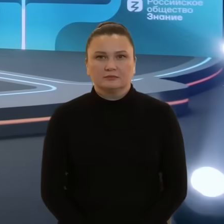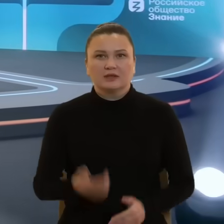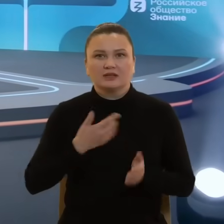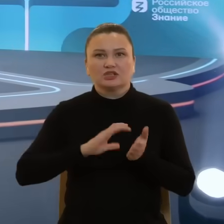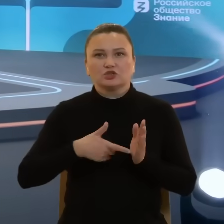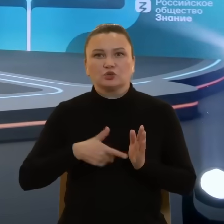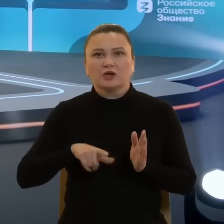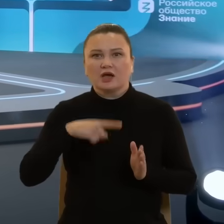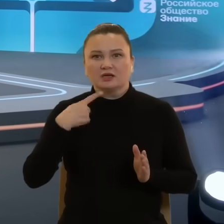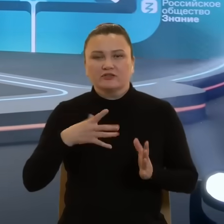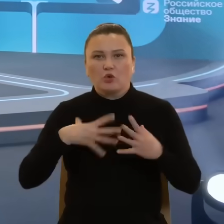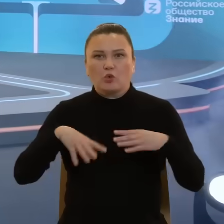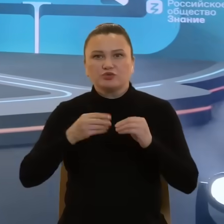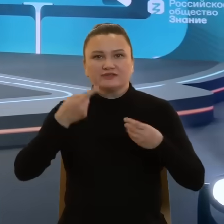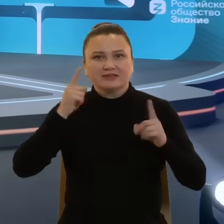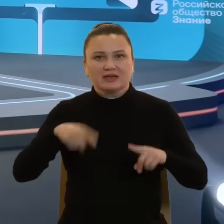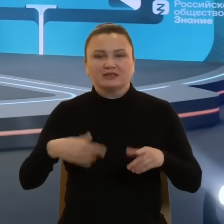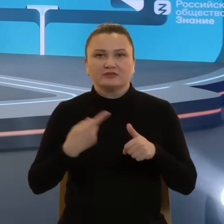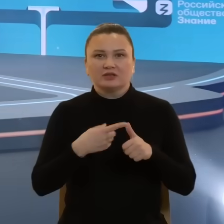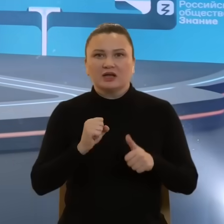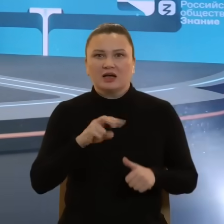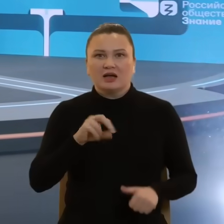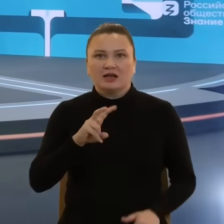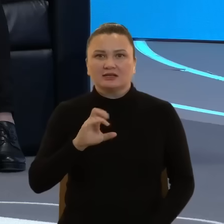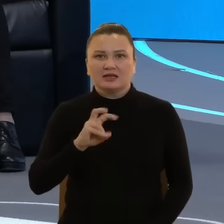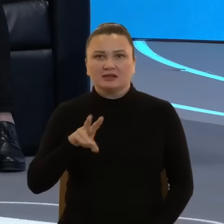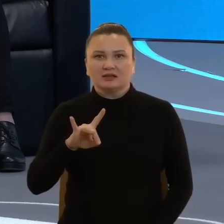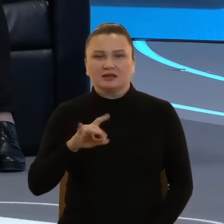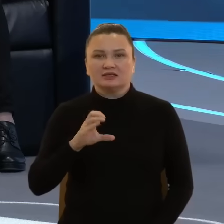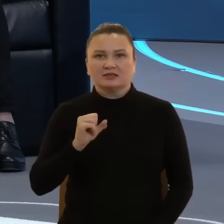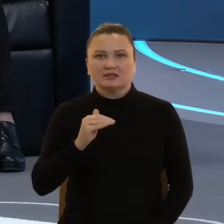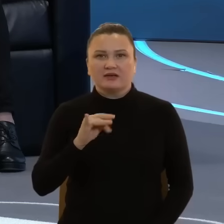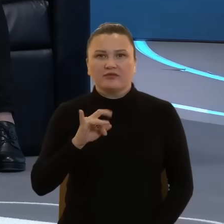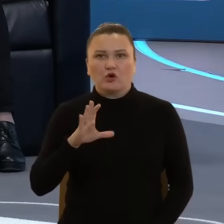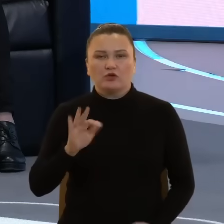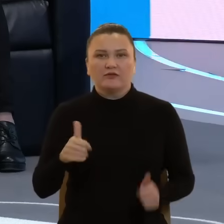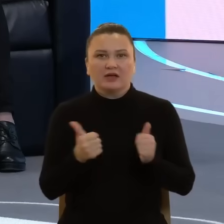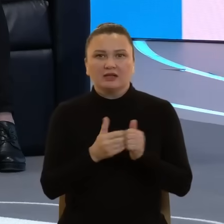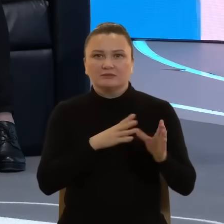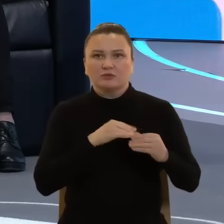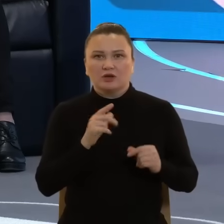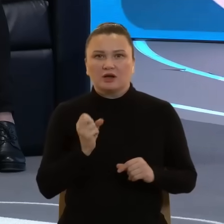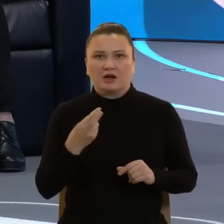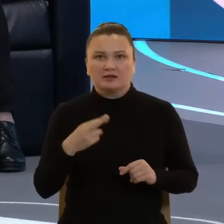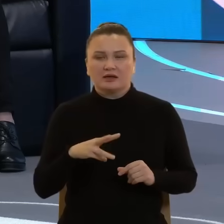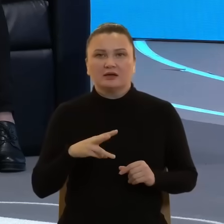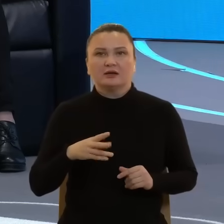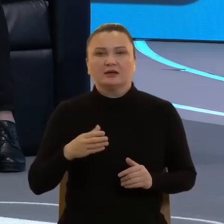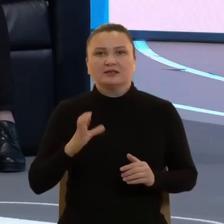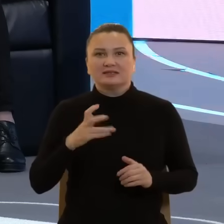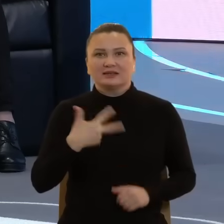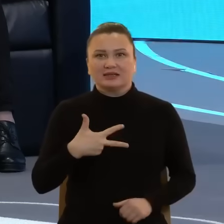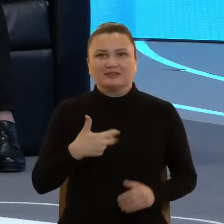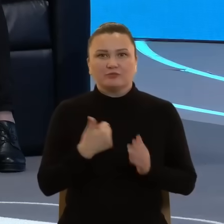Это студия Российского общества знания. Меня зовут Александр Сафронов, рядом со мной Екатерина Леонова. Марафон «Дома со знанием». С